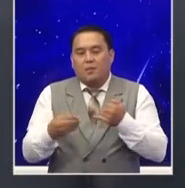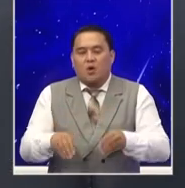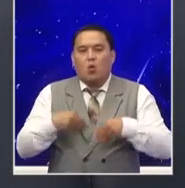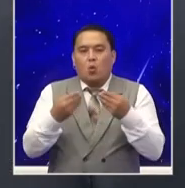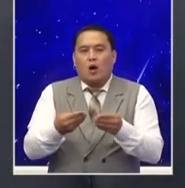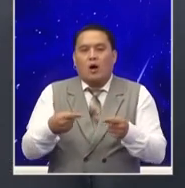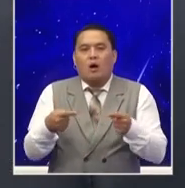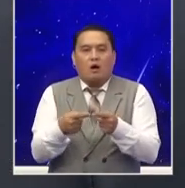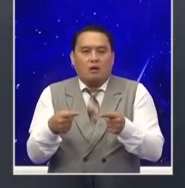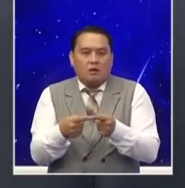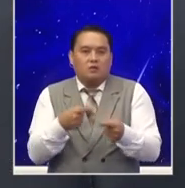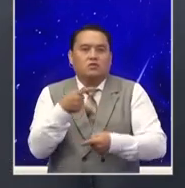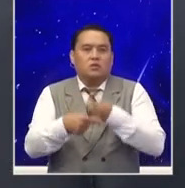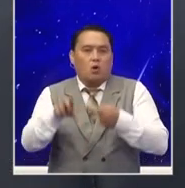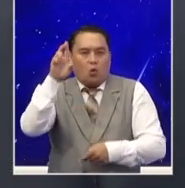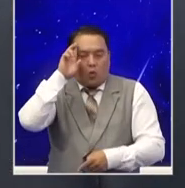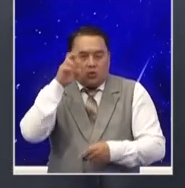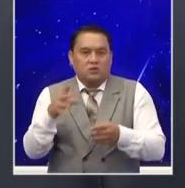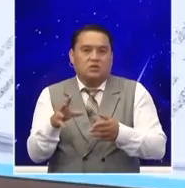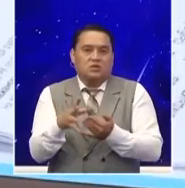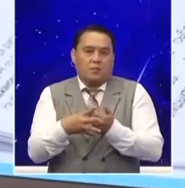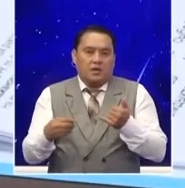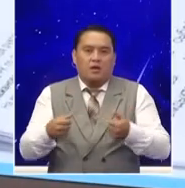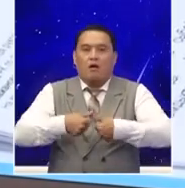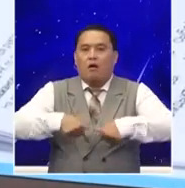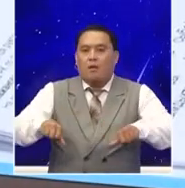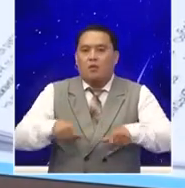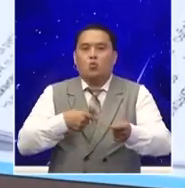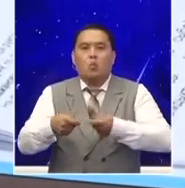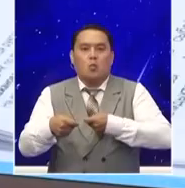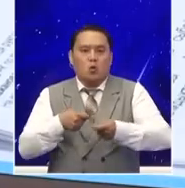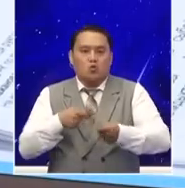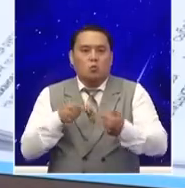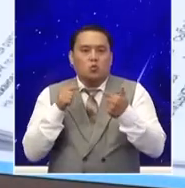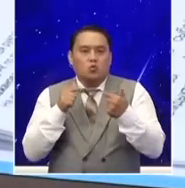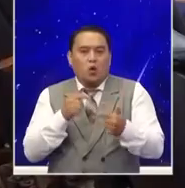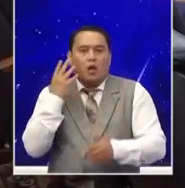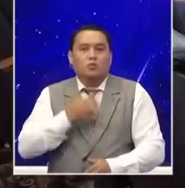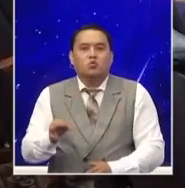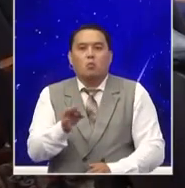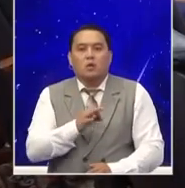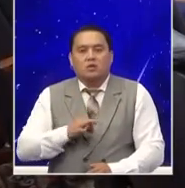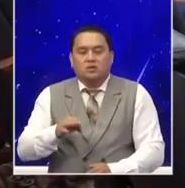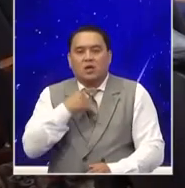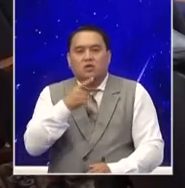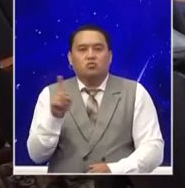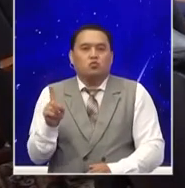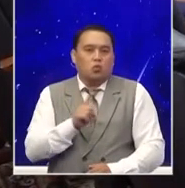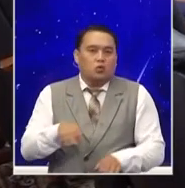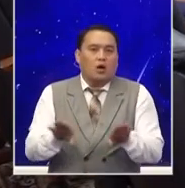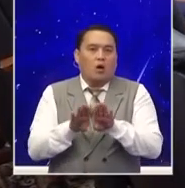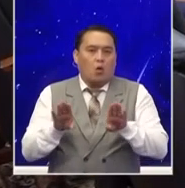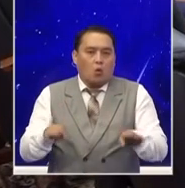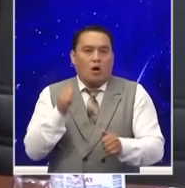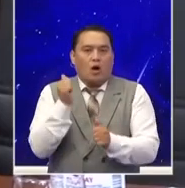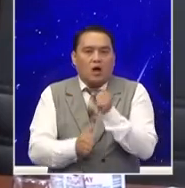долгосрочную аренду посредством госуслуги членами земельной комиссии. Руководитель антикоррупционной службы по Алматинской области заверил, аналогичные ситуации